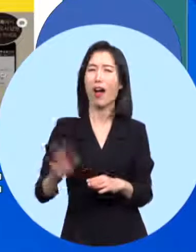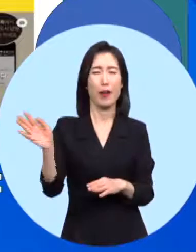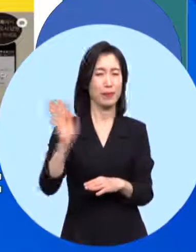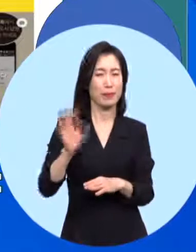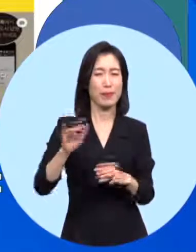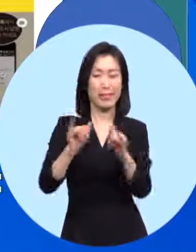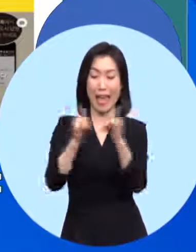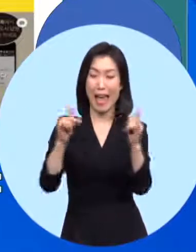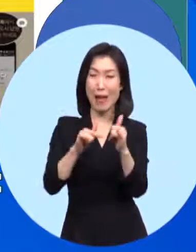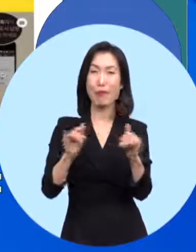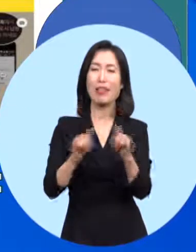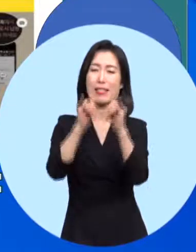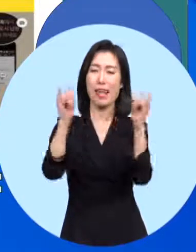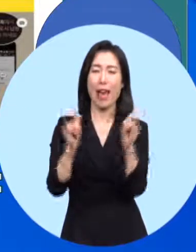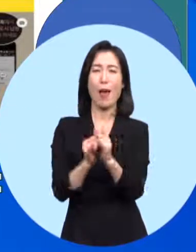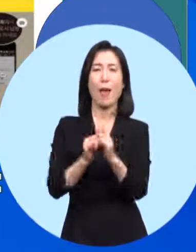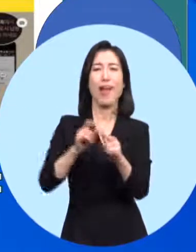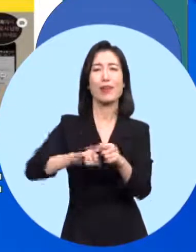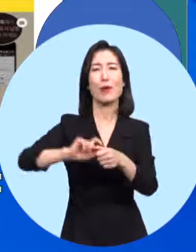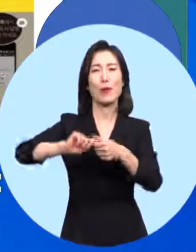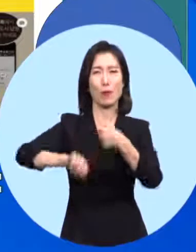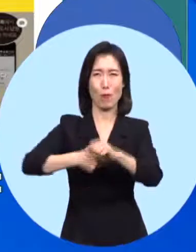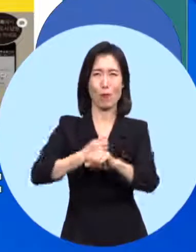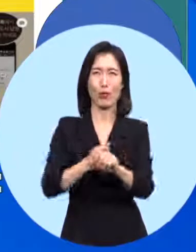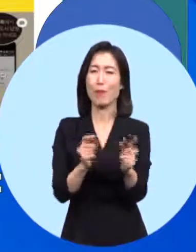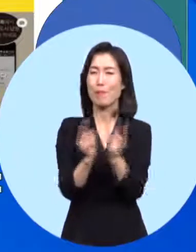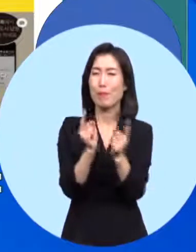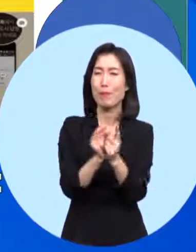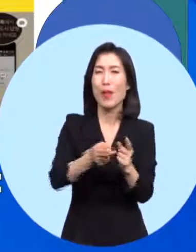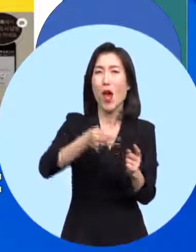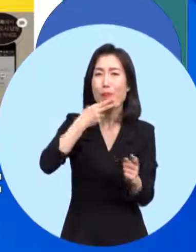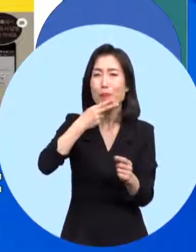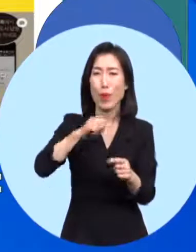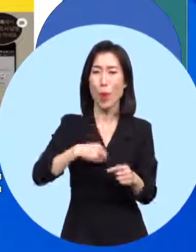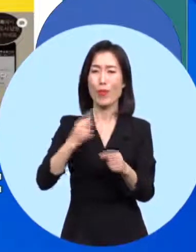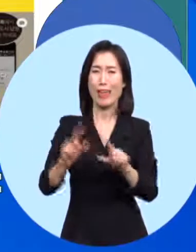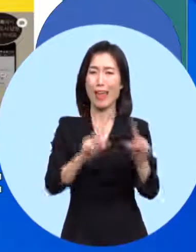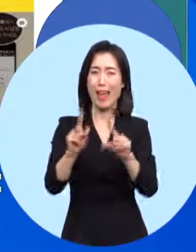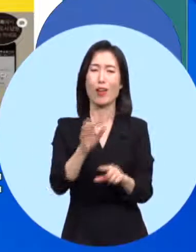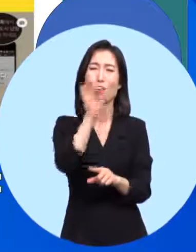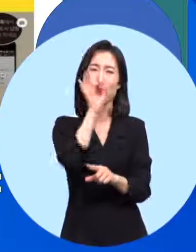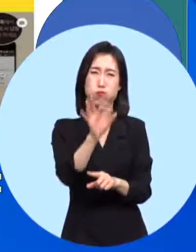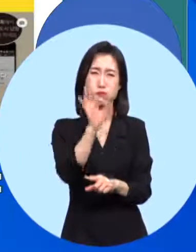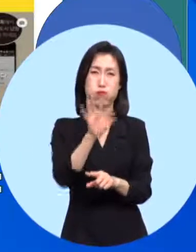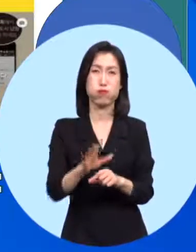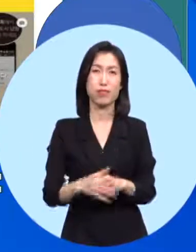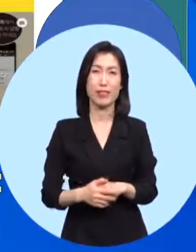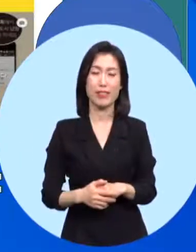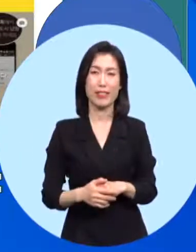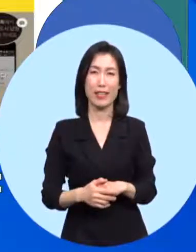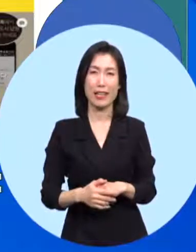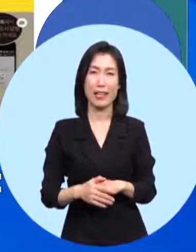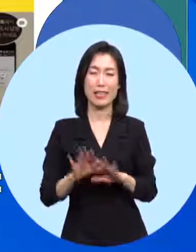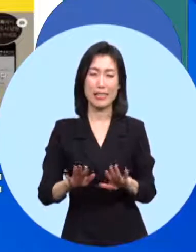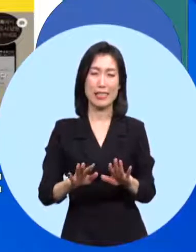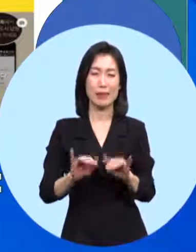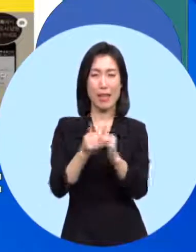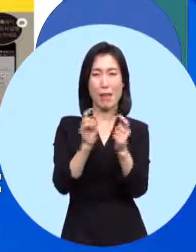동물이다. 접촉하지 않고 살아갈 수가 없다. 이제는 거대한 그런 게